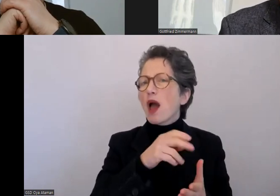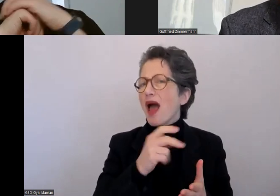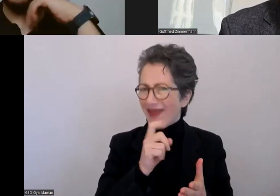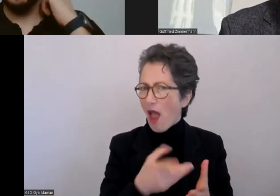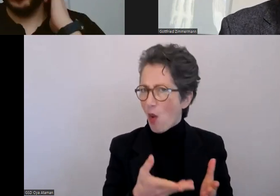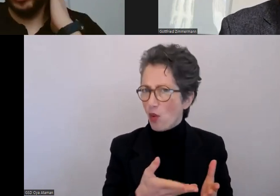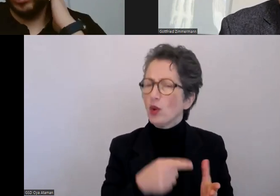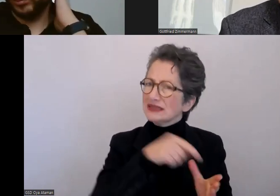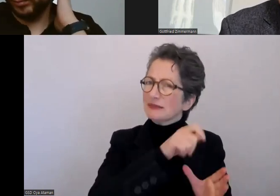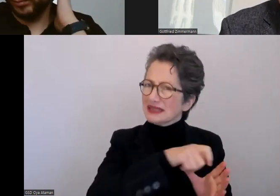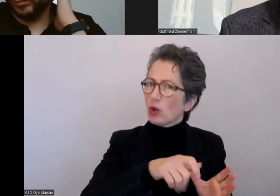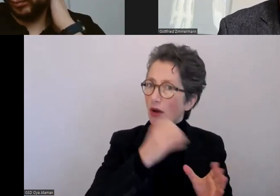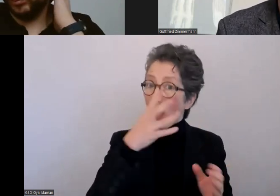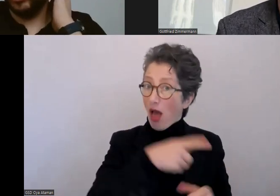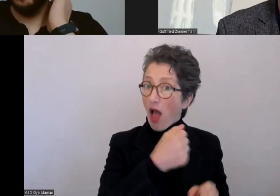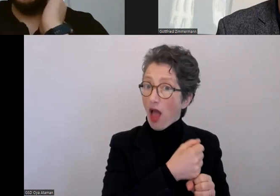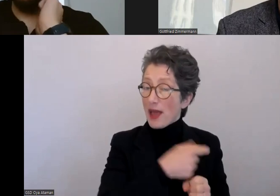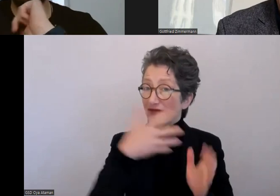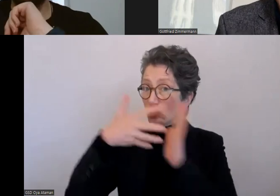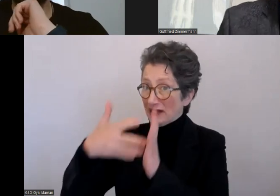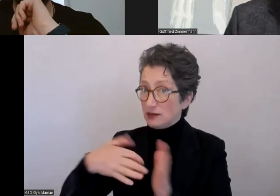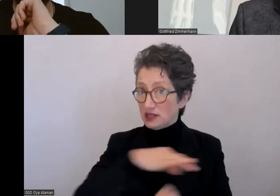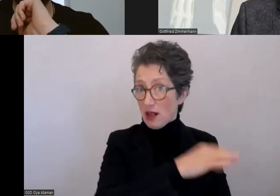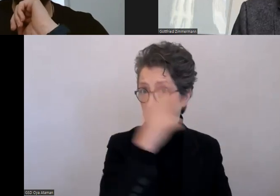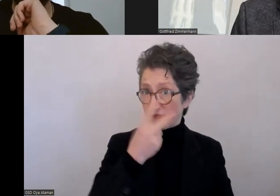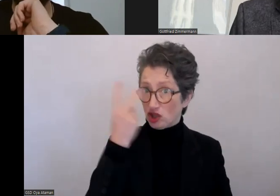diese Personen werden natürlich bezahlt dafür, das ist ganz klar.